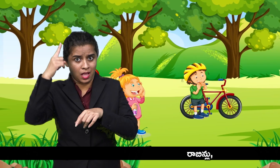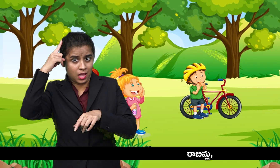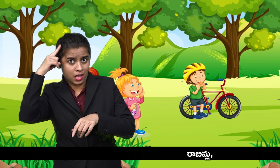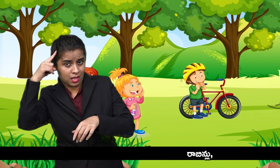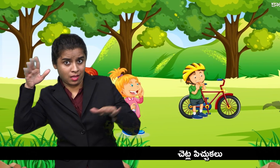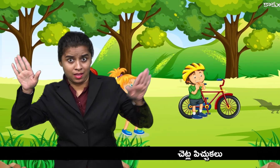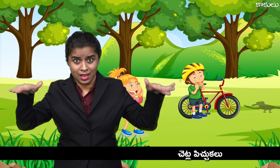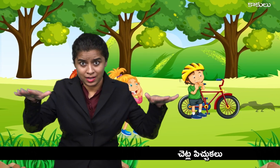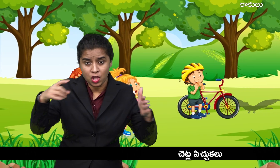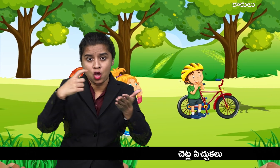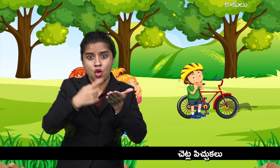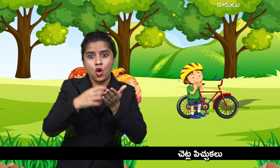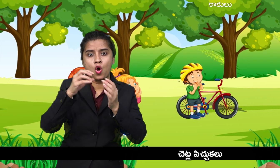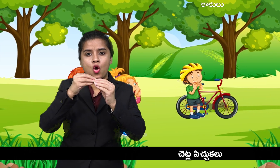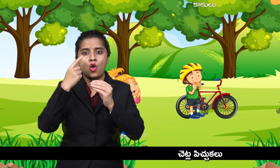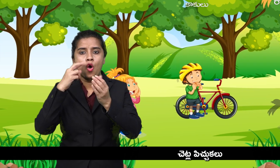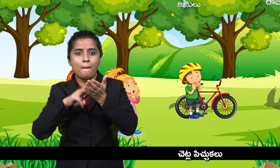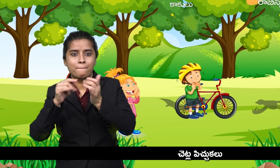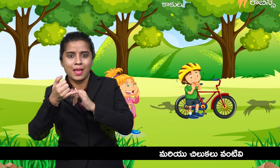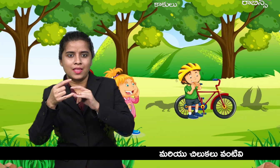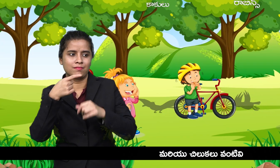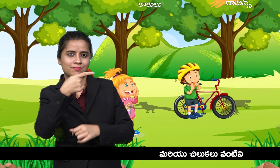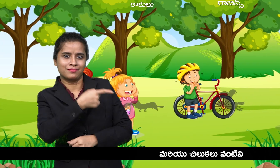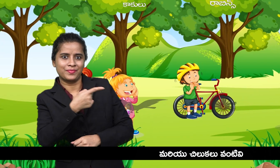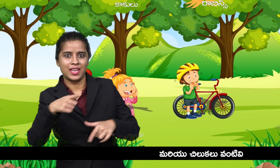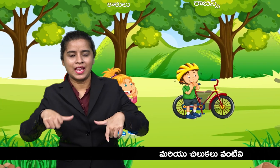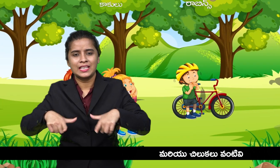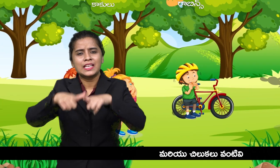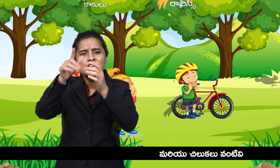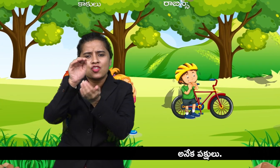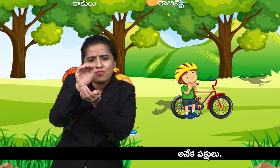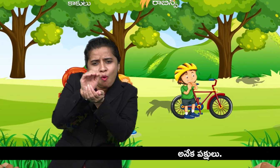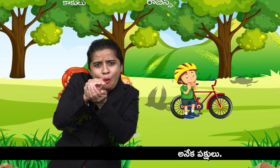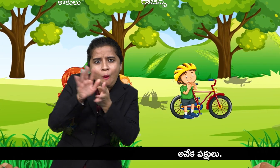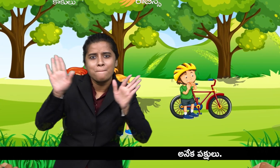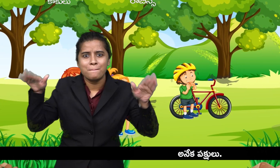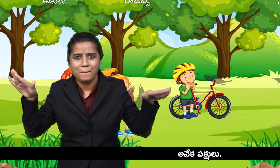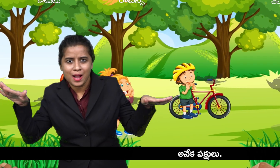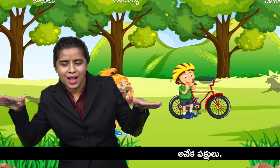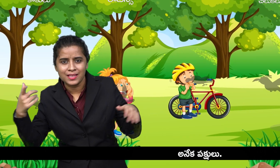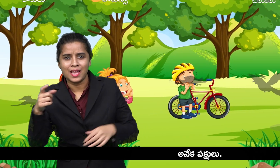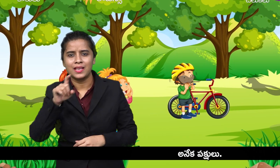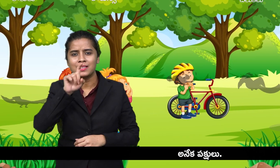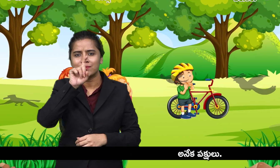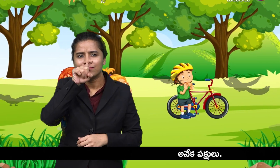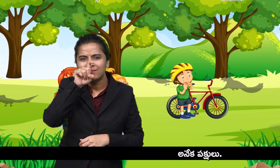రాబిన్లు, చెట్ల పిచ్చుకలు మరియు చిలుకలు వంటివి అనేక పక్షులు.